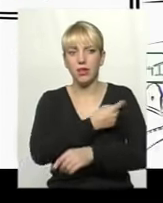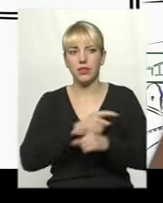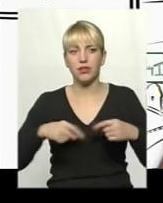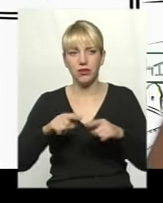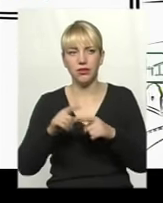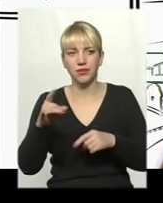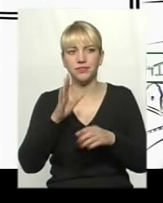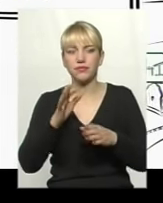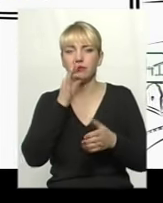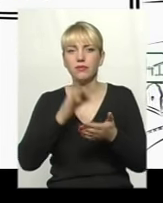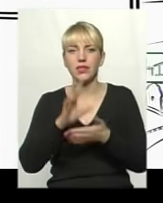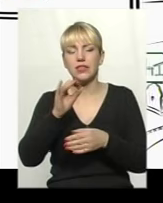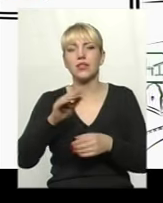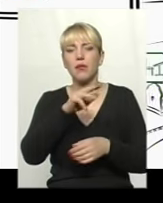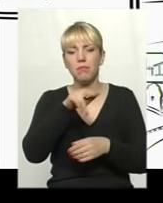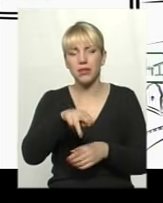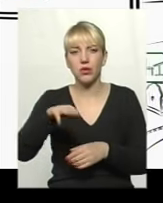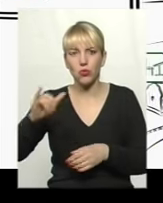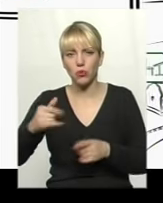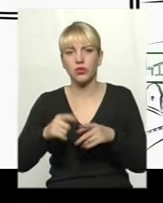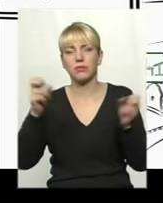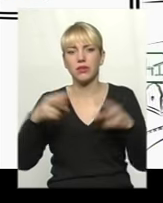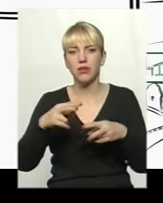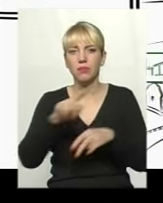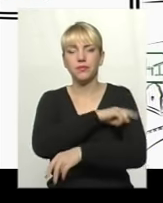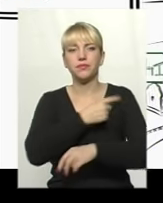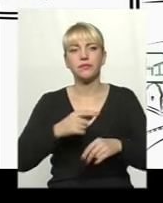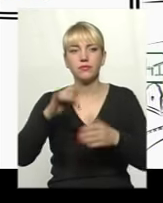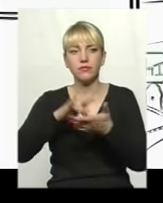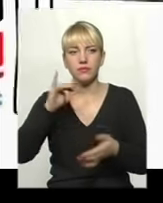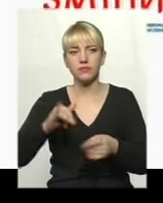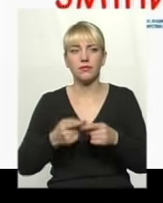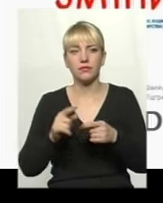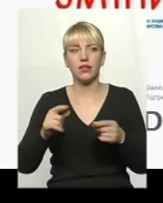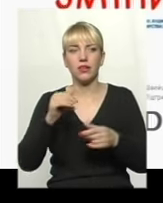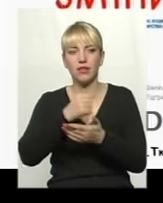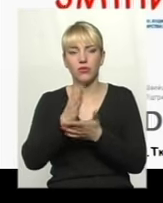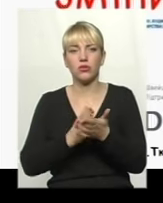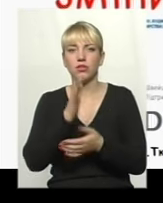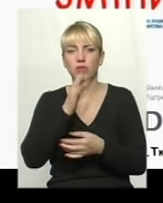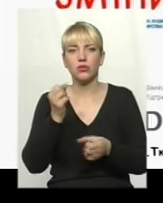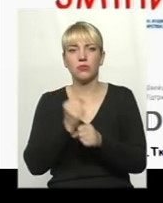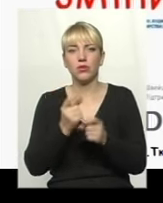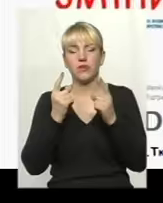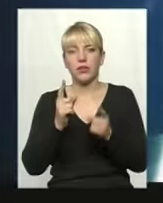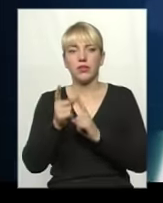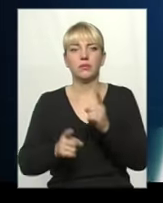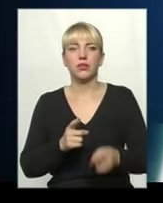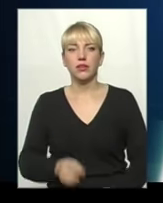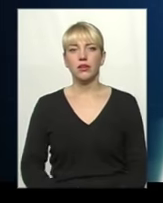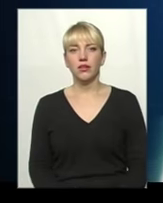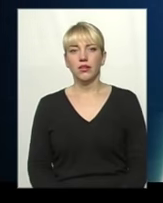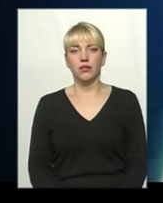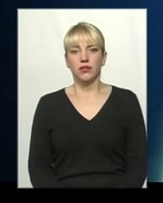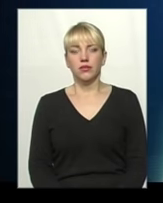Регіон відповідатиме за профосвіту, спеціалізовані медичні центри, регіональну інфраструктуру. Час робити великі зміни.